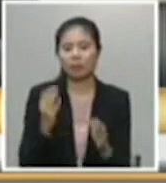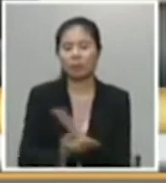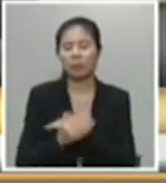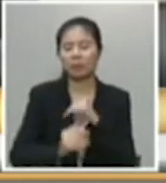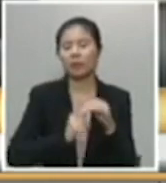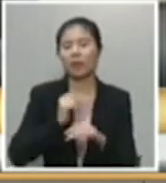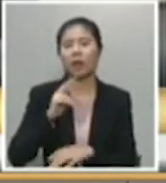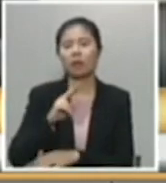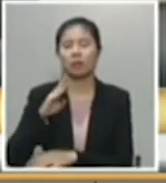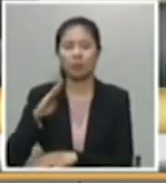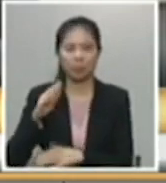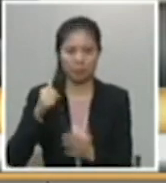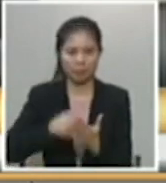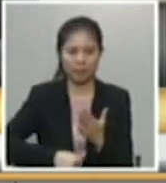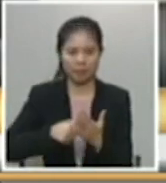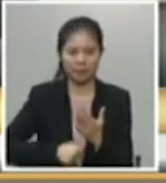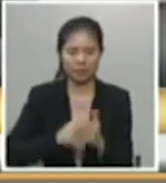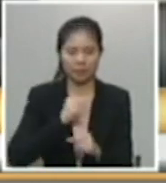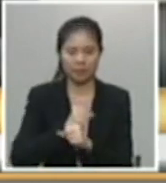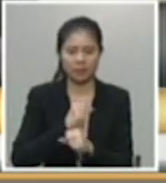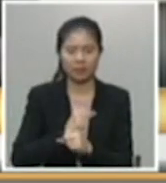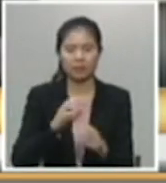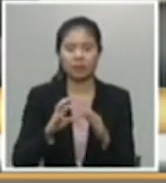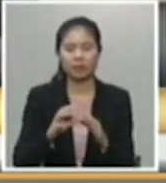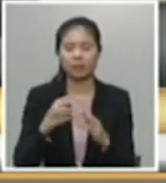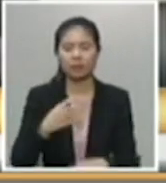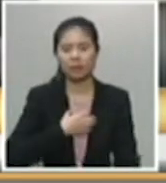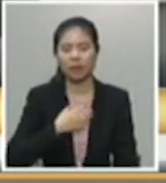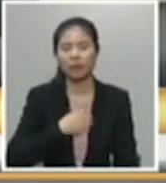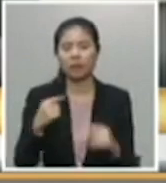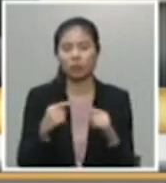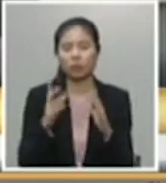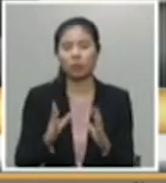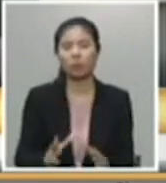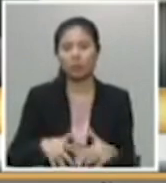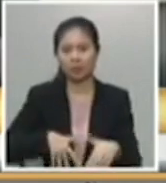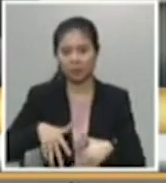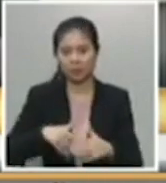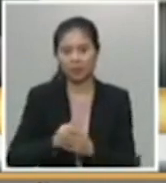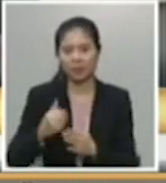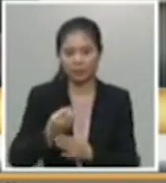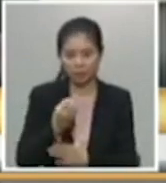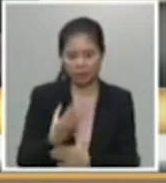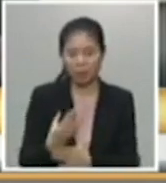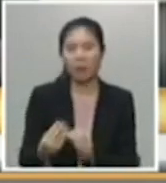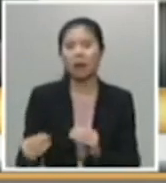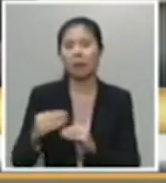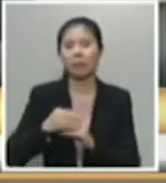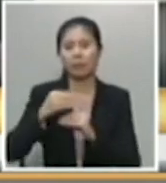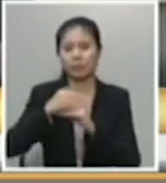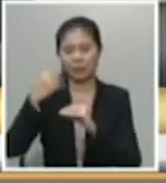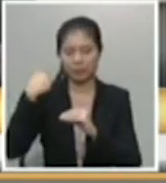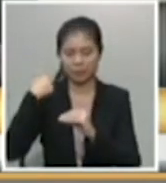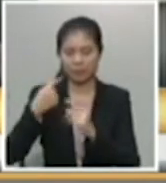ภาษีเพื่อเตรียมการรองรับความต้องการของพี่น้องประชาชนซึ่งมีแต่จะมากขึ้นเรื่อยๆน